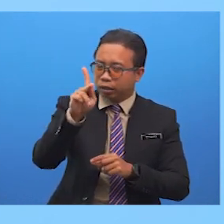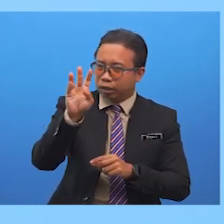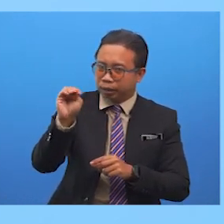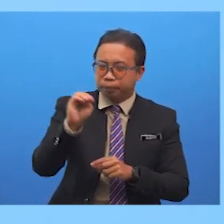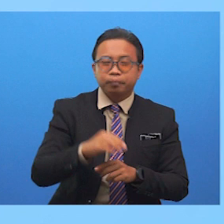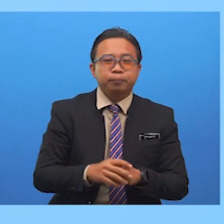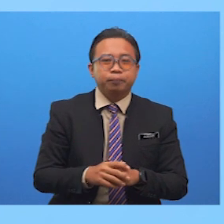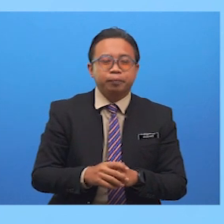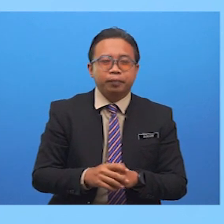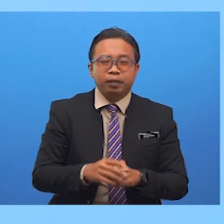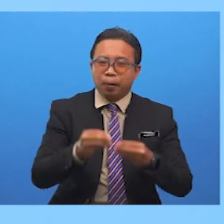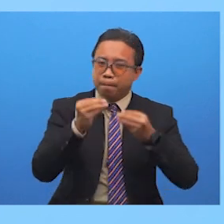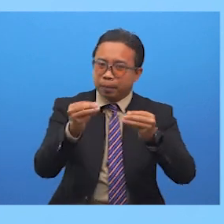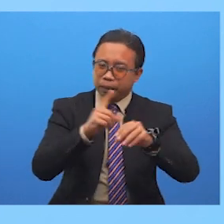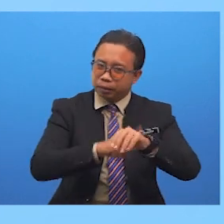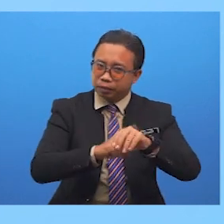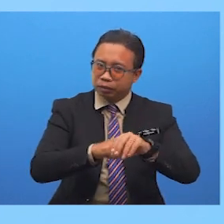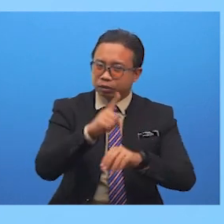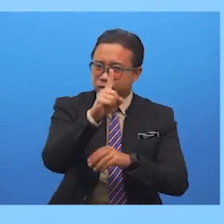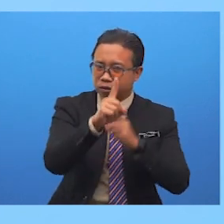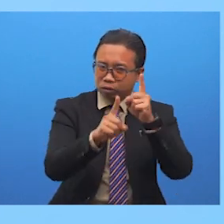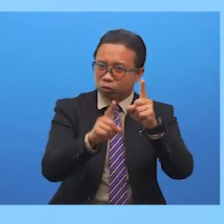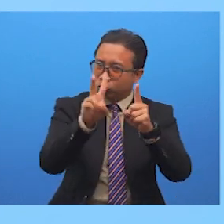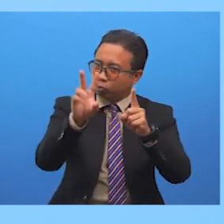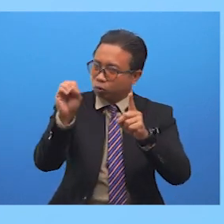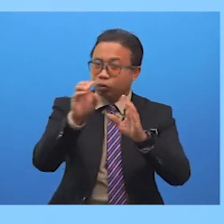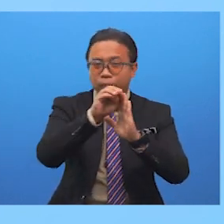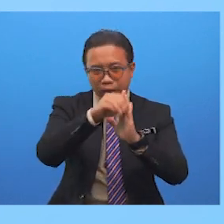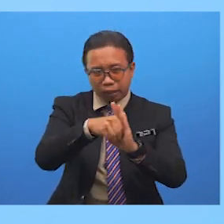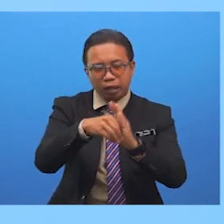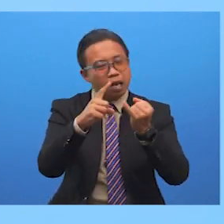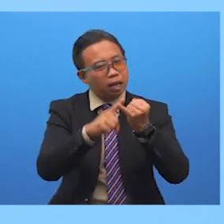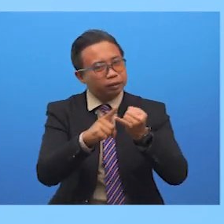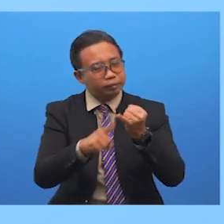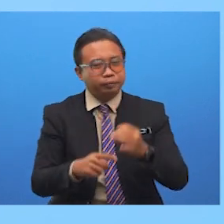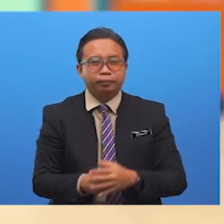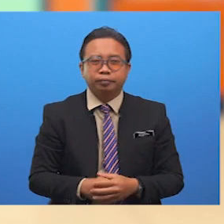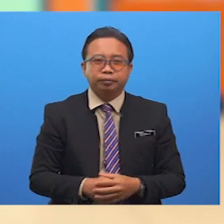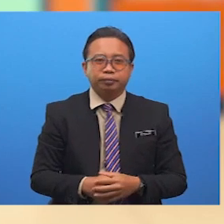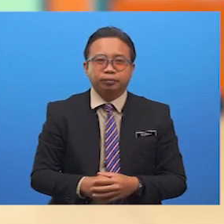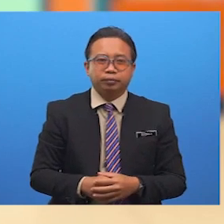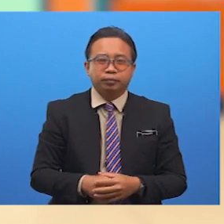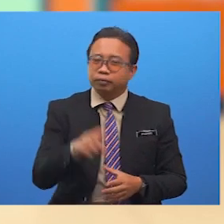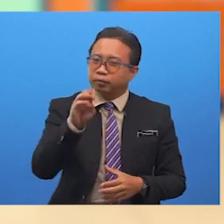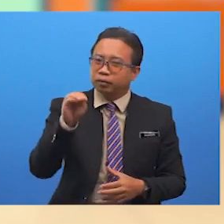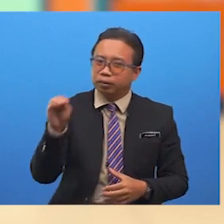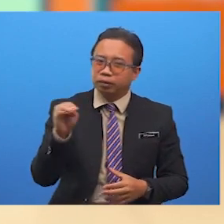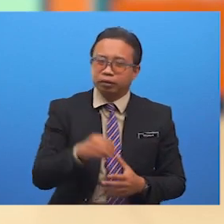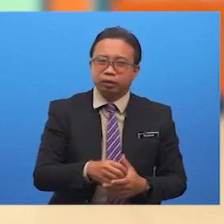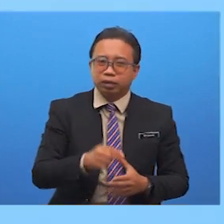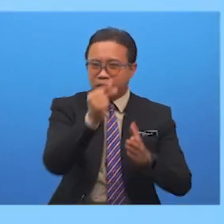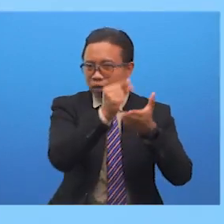KPJ bagi tempo 120 menit yang terakhir Woi murid